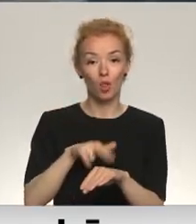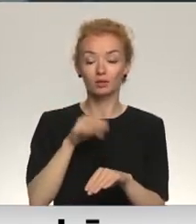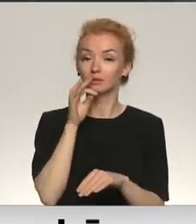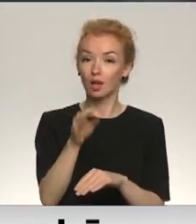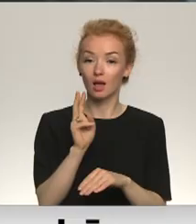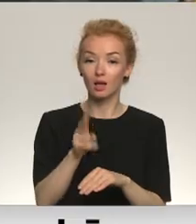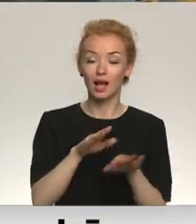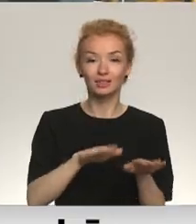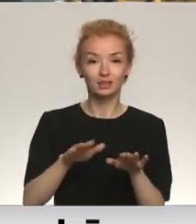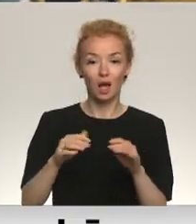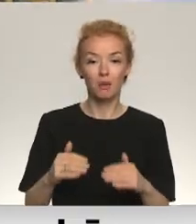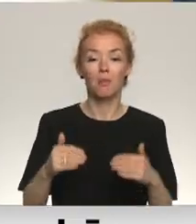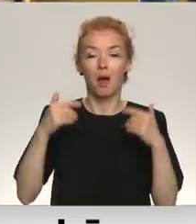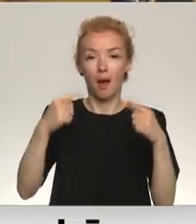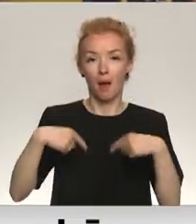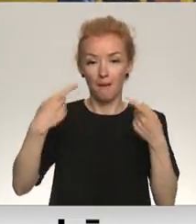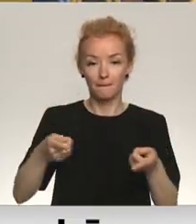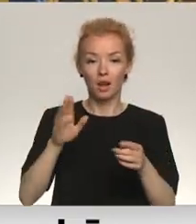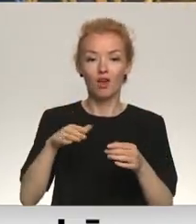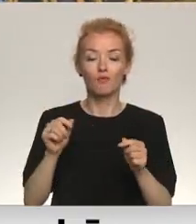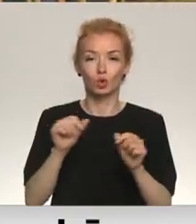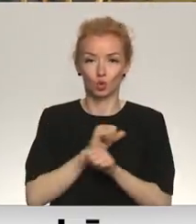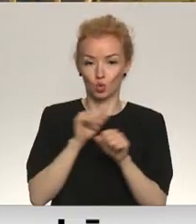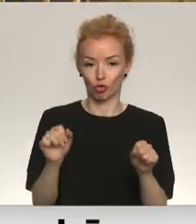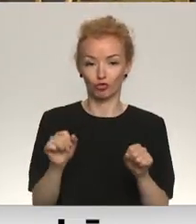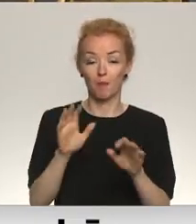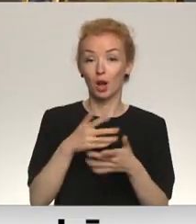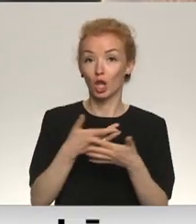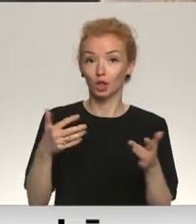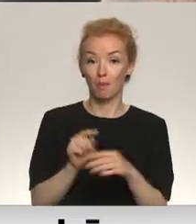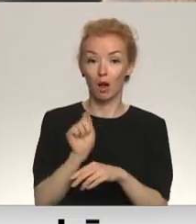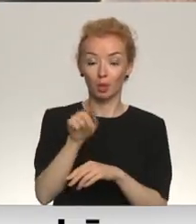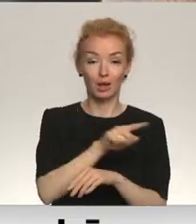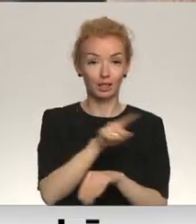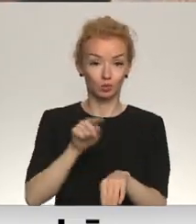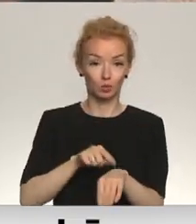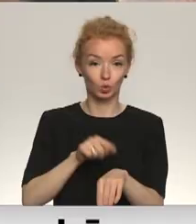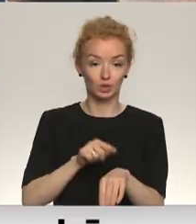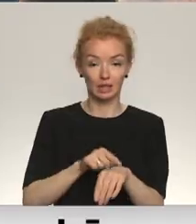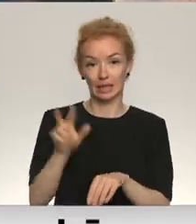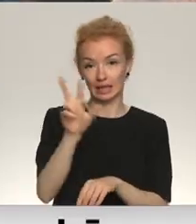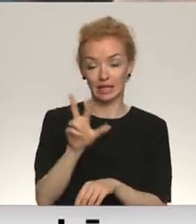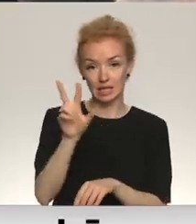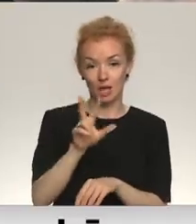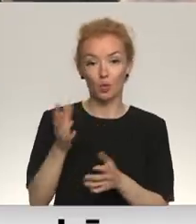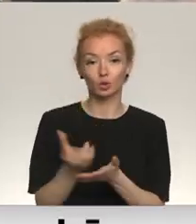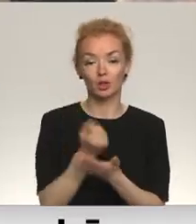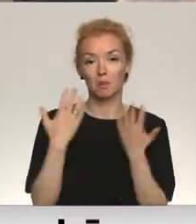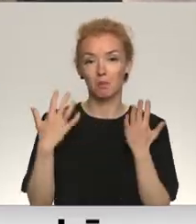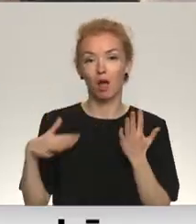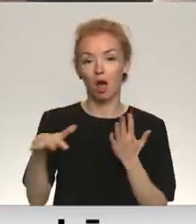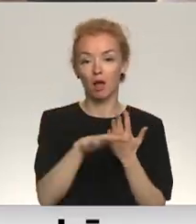ka izstāda pārvietota drošības apsvērumu dēļ. Par dažādiem pārkāpumiem līdz 15:00 uzvaras parkā